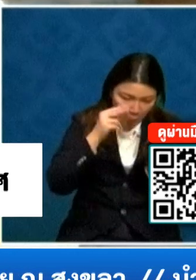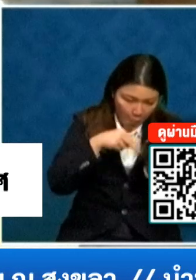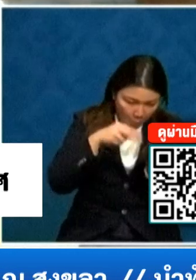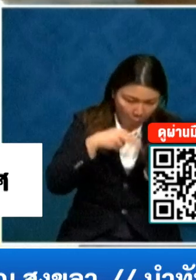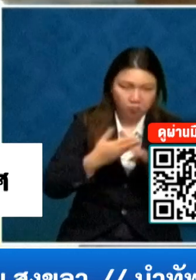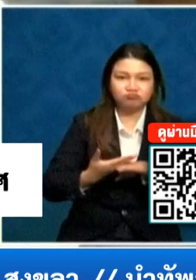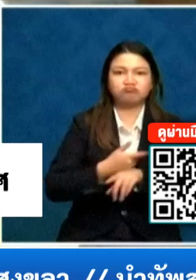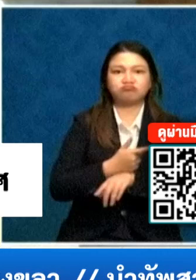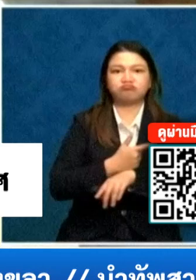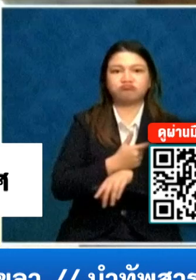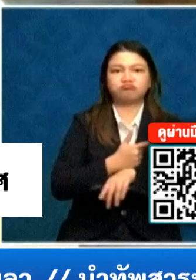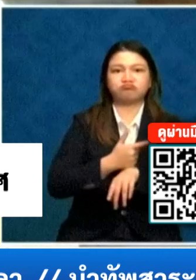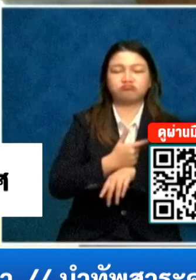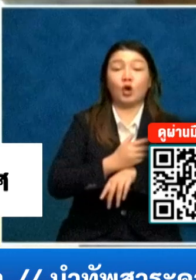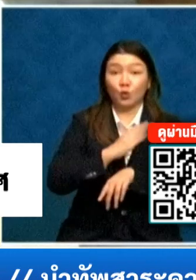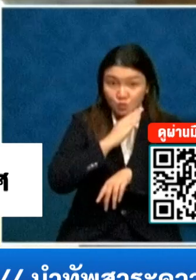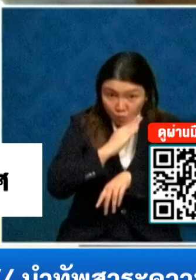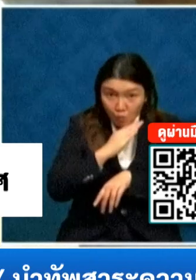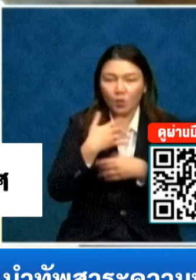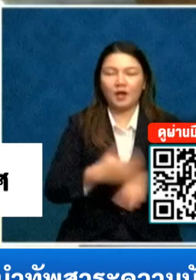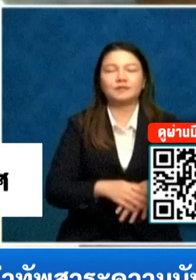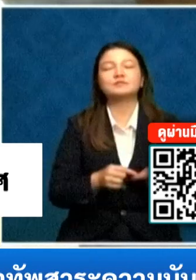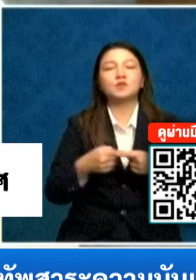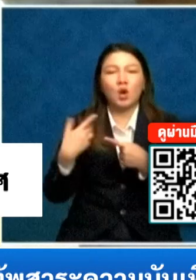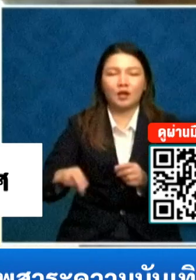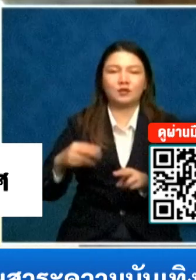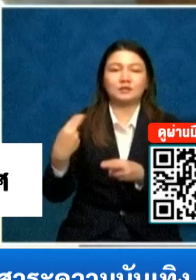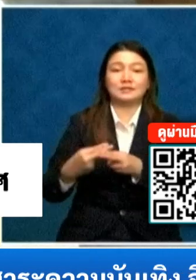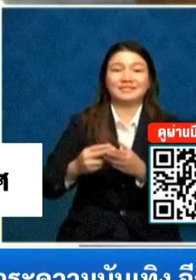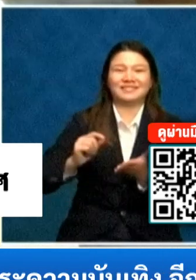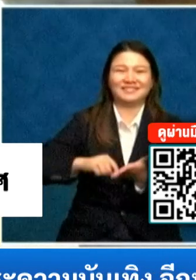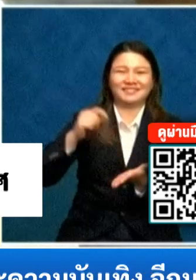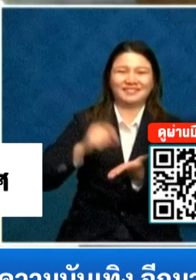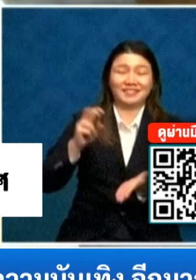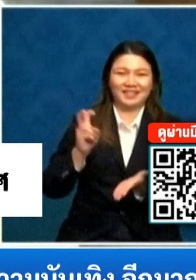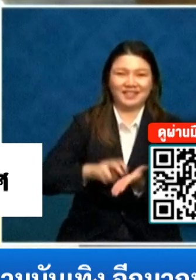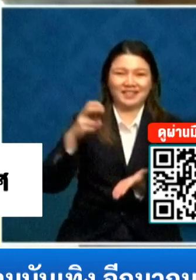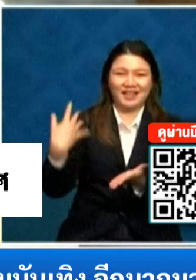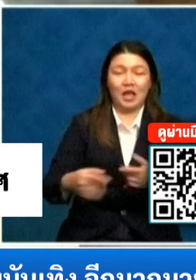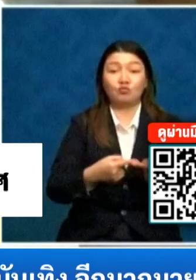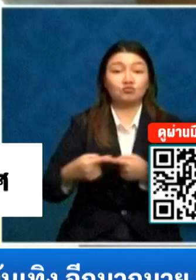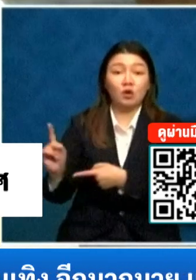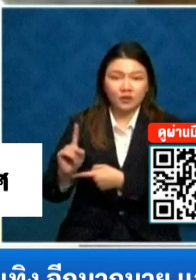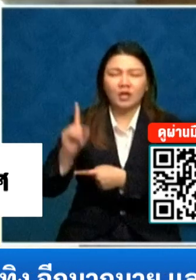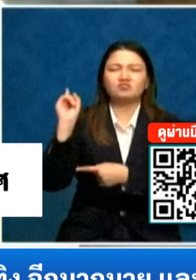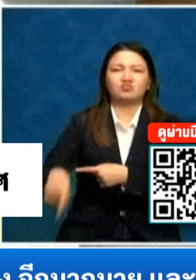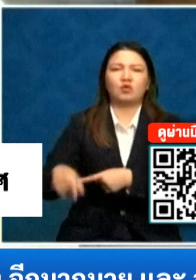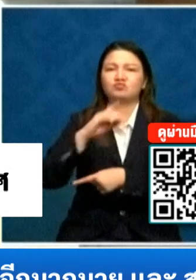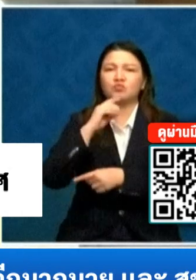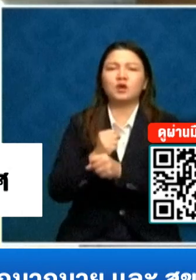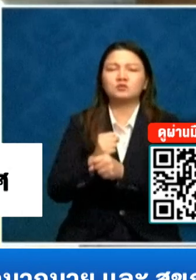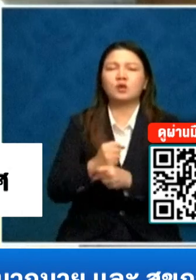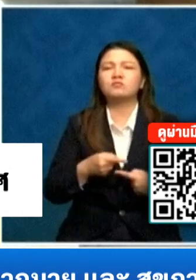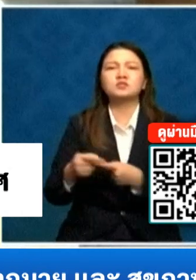จากนั้นนะครับหลังจากที่จดทะเบียนจัดตั้งบริษัทเสร็จนะครับเวลาจะไปจัดตั้งโรงงานก็ต้องไปกรอกข้อความในทํานองเดียวกันที่กระทรวงอุตสาหกร